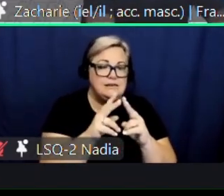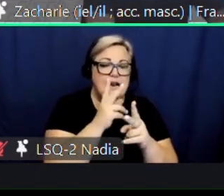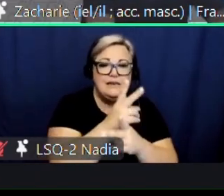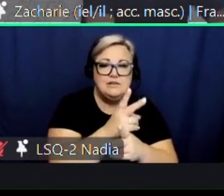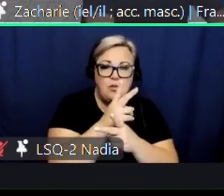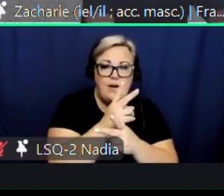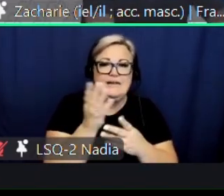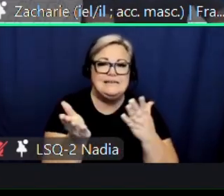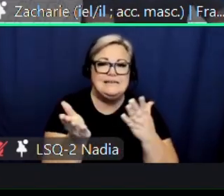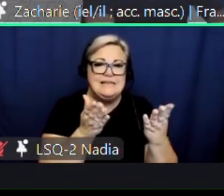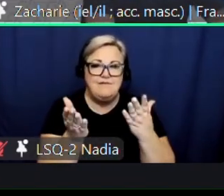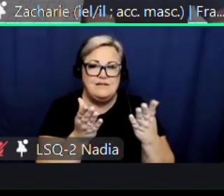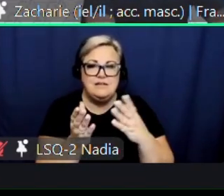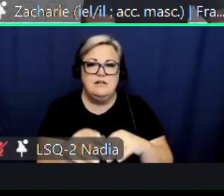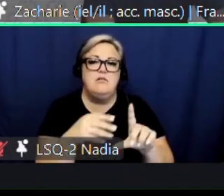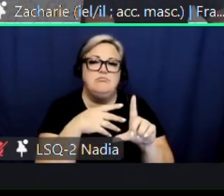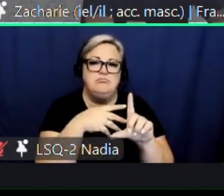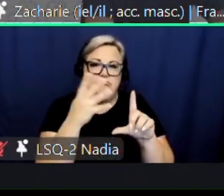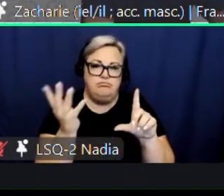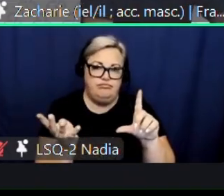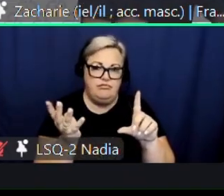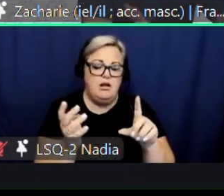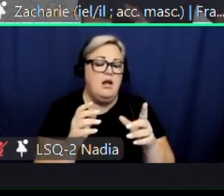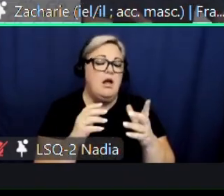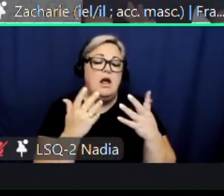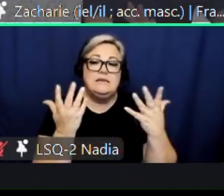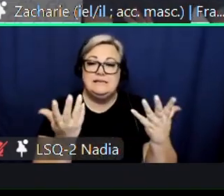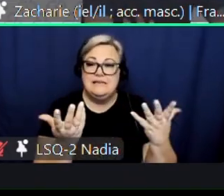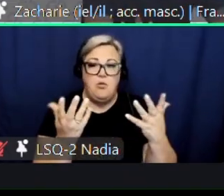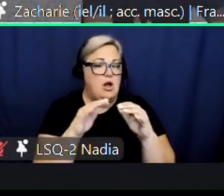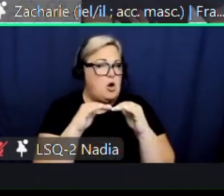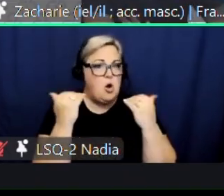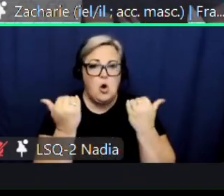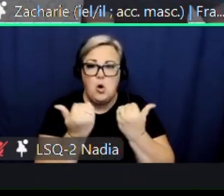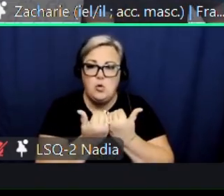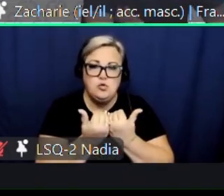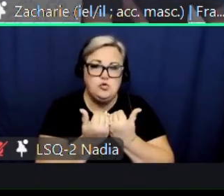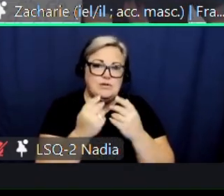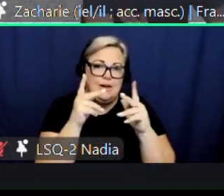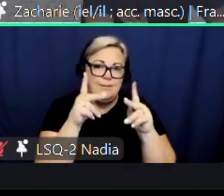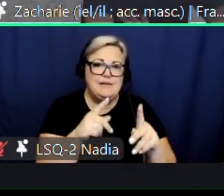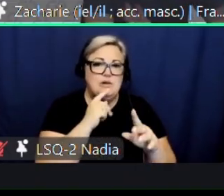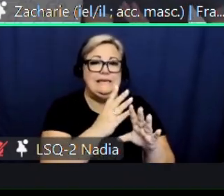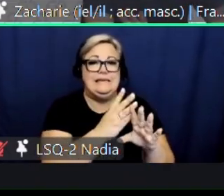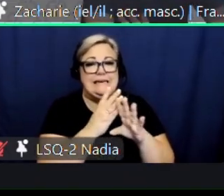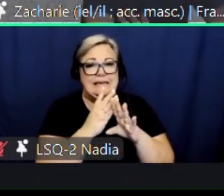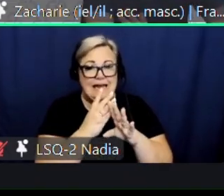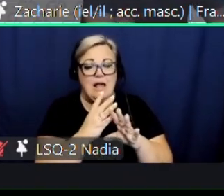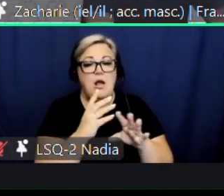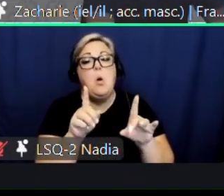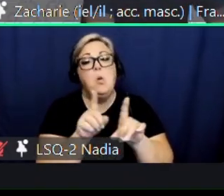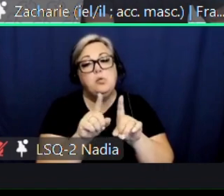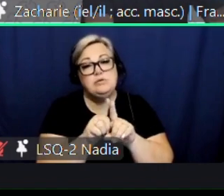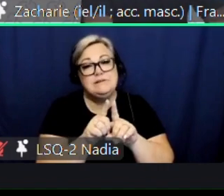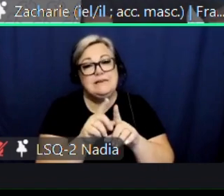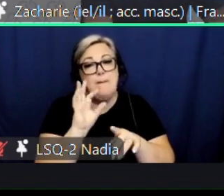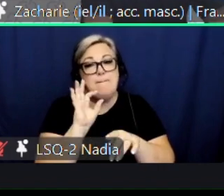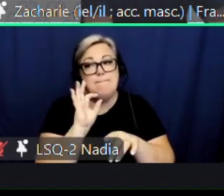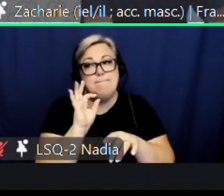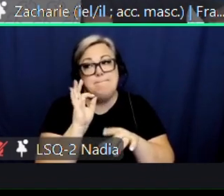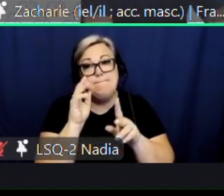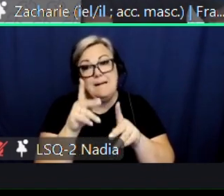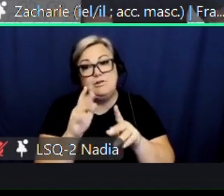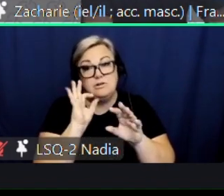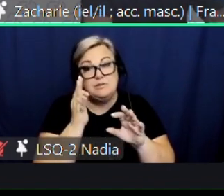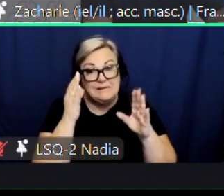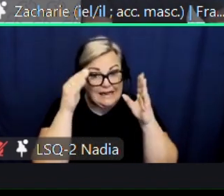et services aux personnes 2SLGBTQIA+, concerne tous les prestataires de services et non seulement les personnes qui se spécialisent dans ces